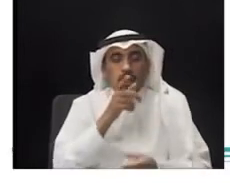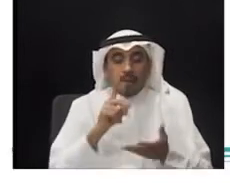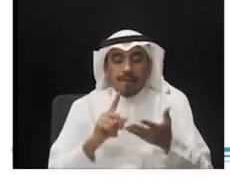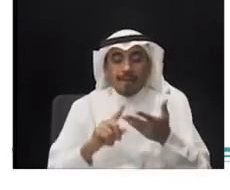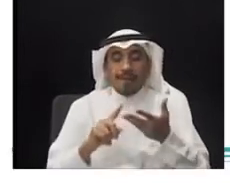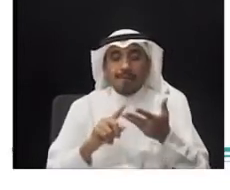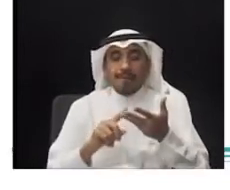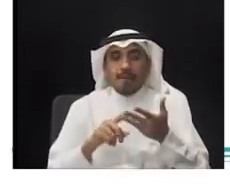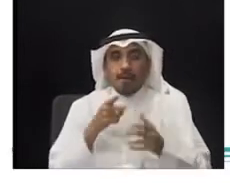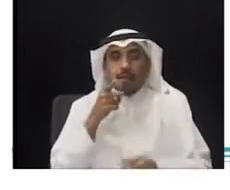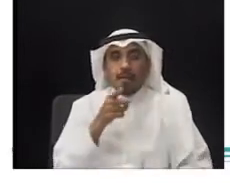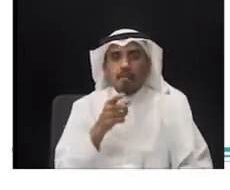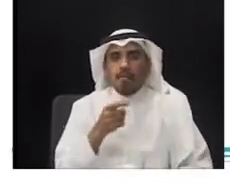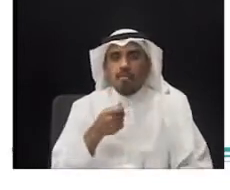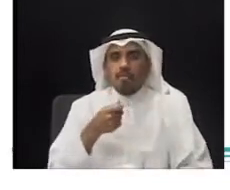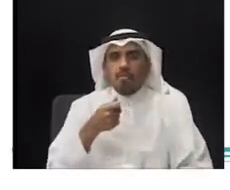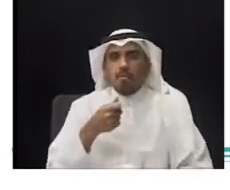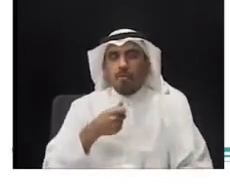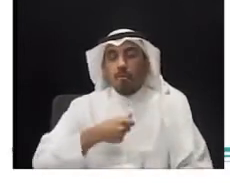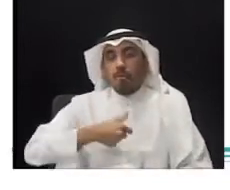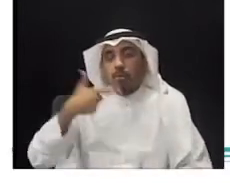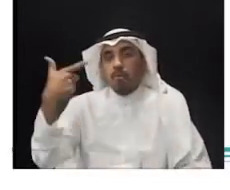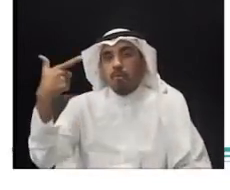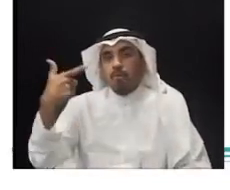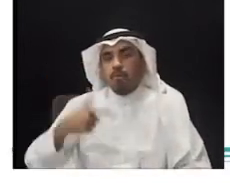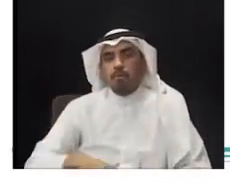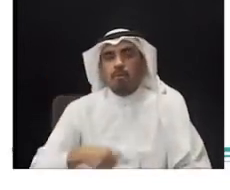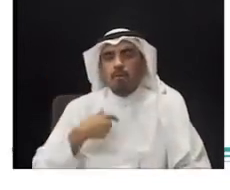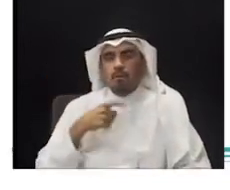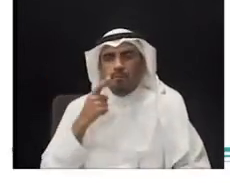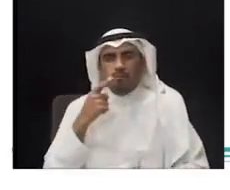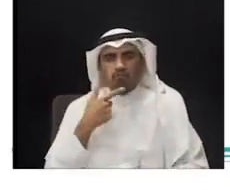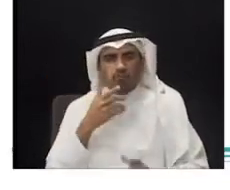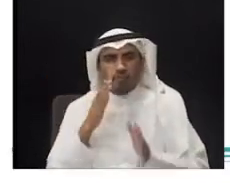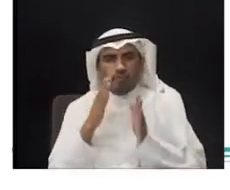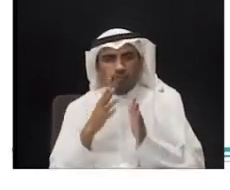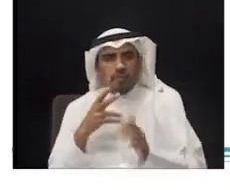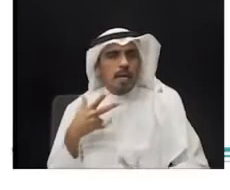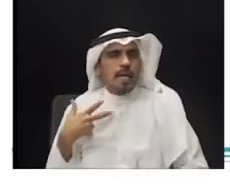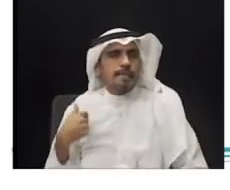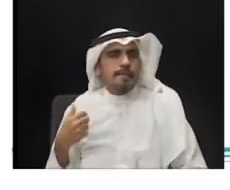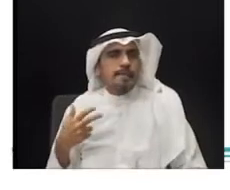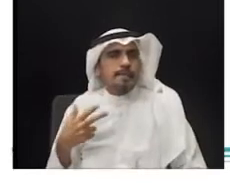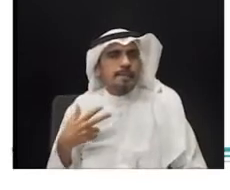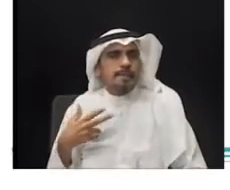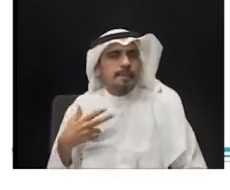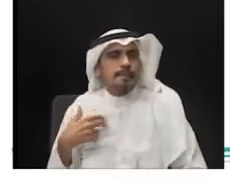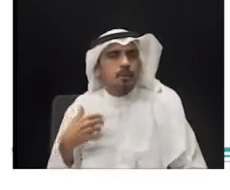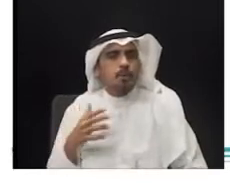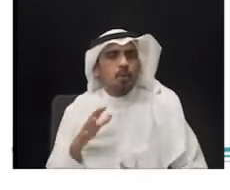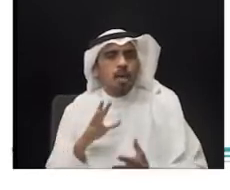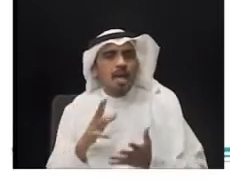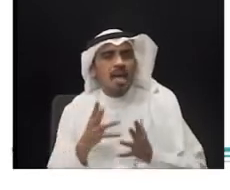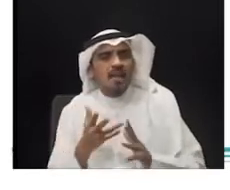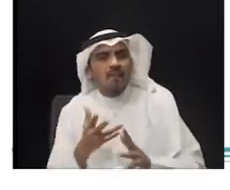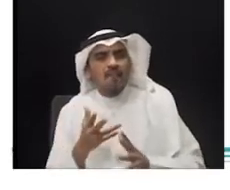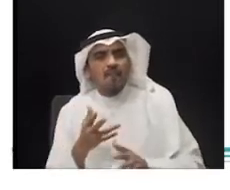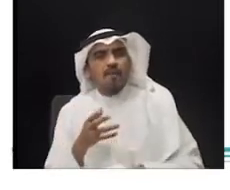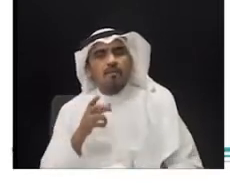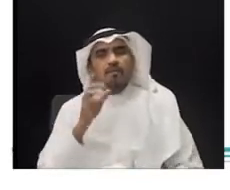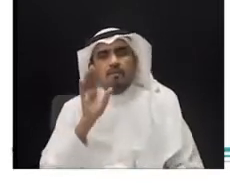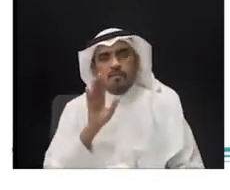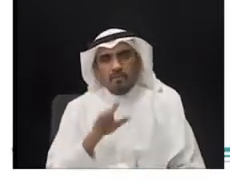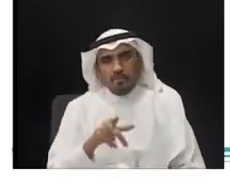استهلاك المياه، وفي الرابعة هذه ثروة غالية. أريدكم أن تركزوا على هذه الأسماء